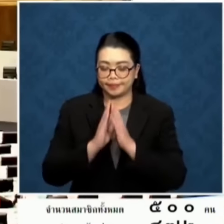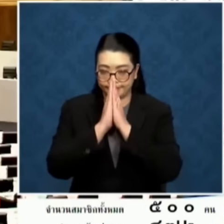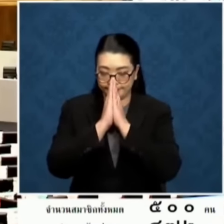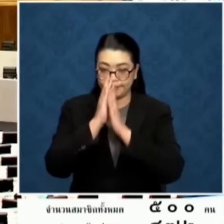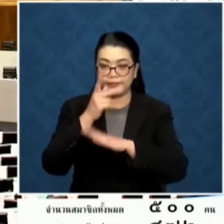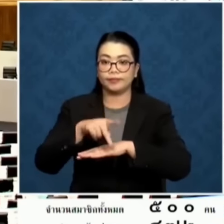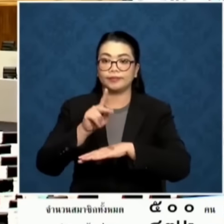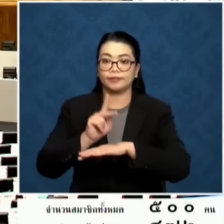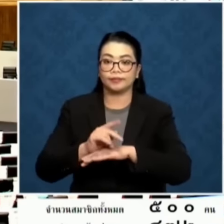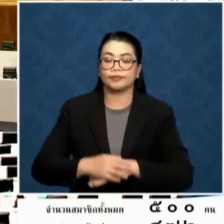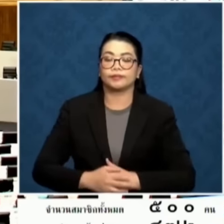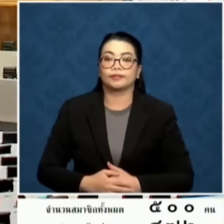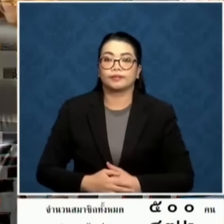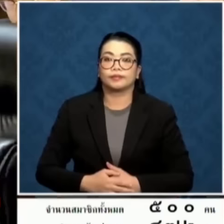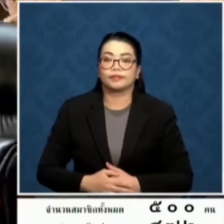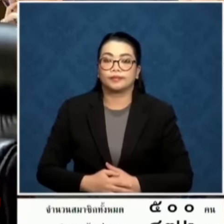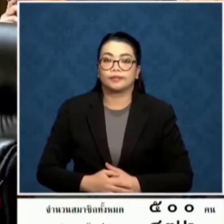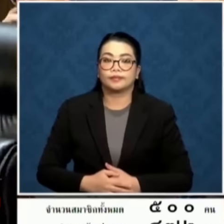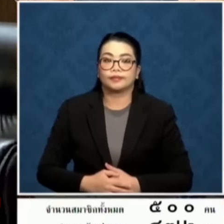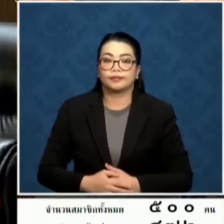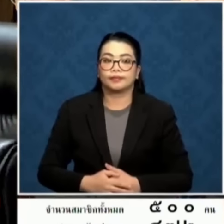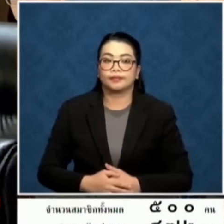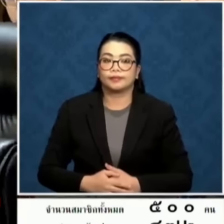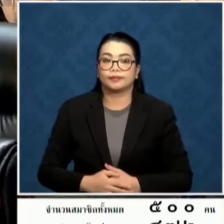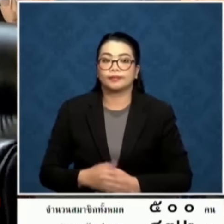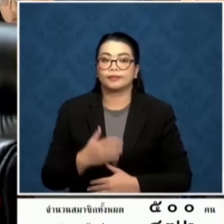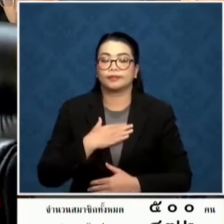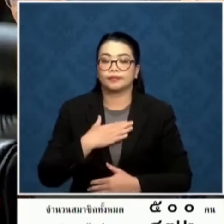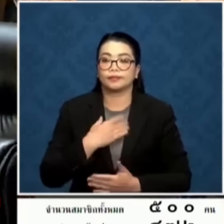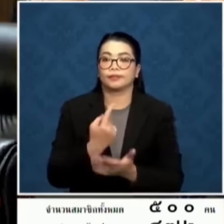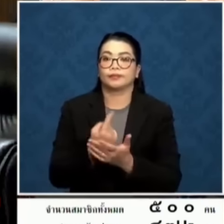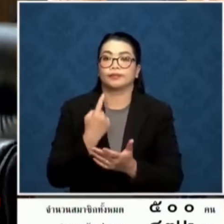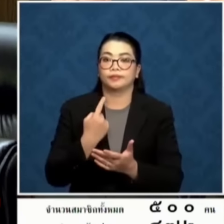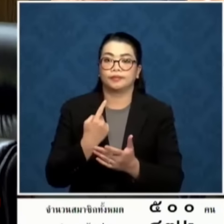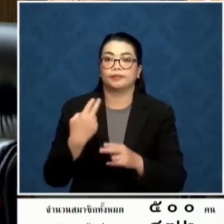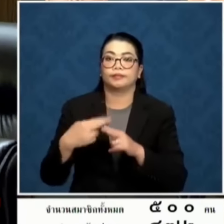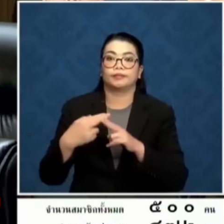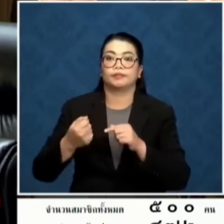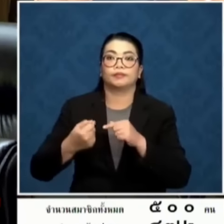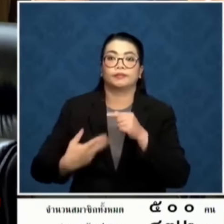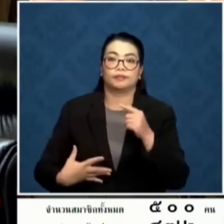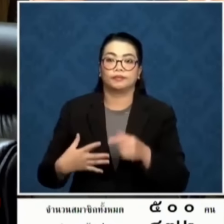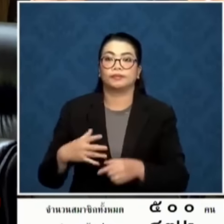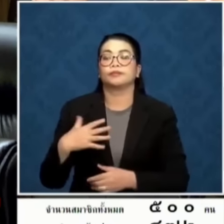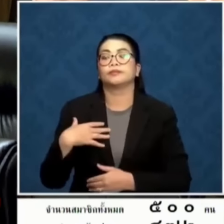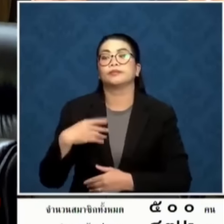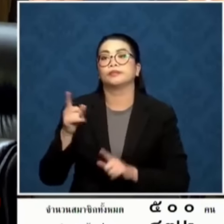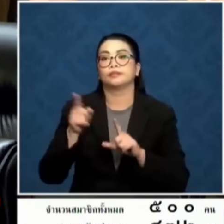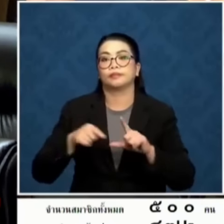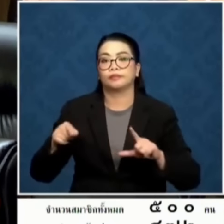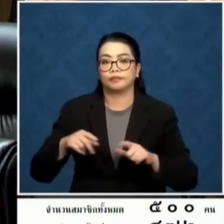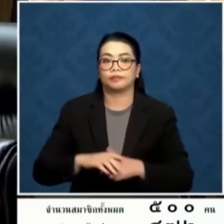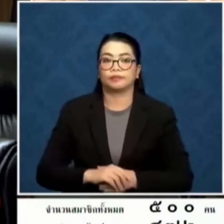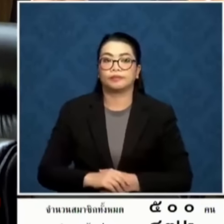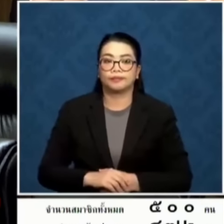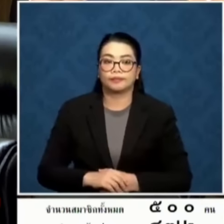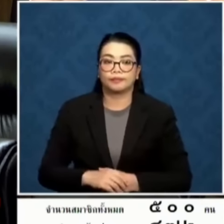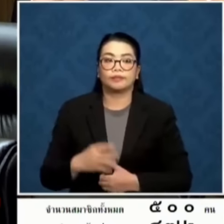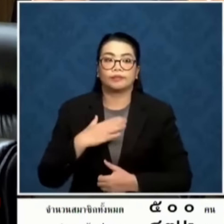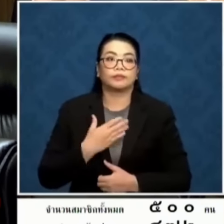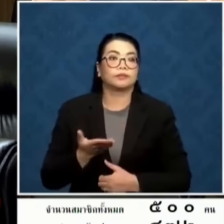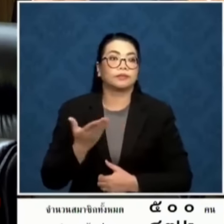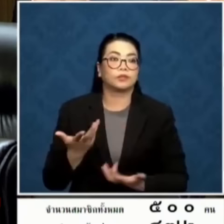ภาผู้แทนราษฎรที่เคารพผมสิทธิพลวิบูลย์ธนากุลผู้แทนราษฎรแบบบัญชีรายชื่อพรรคก้าวไกลวันนี้ผมขอมีส่